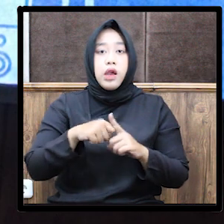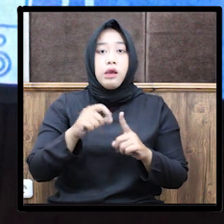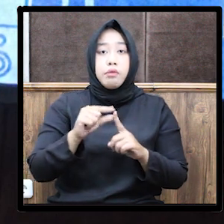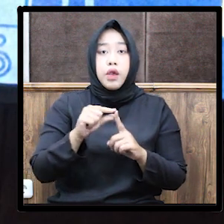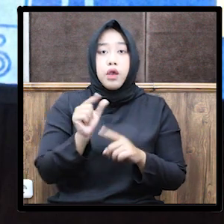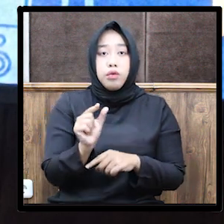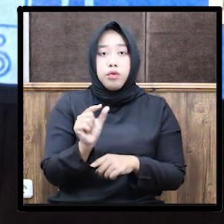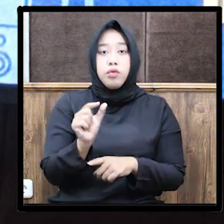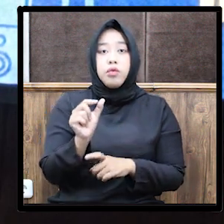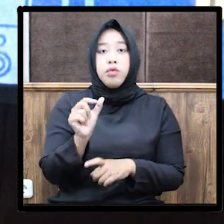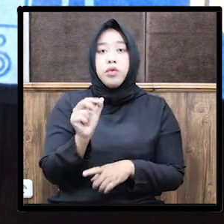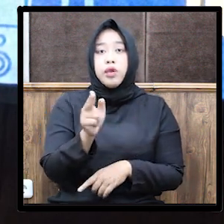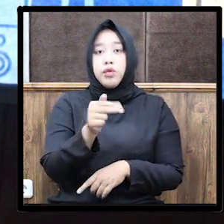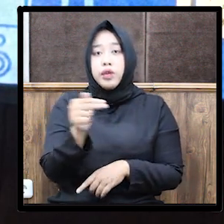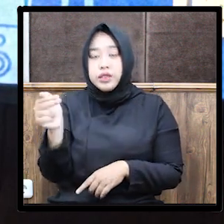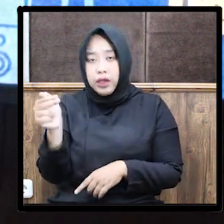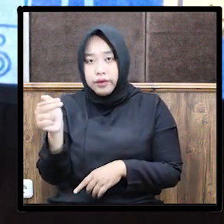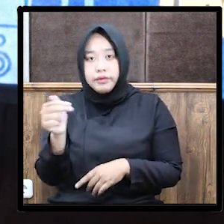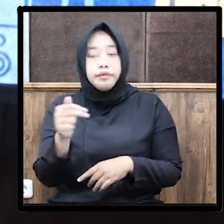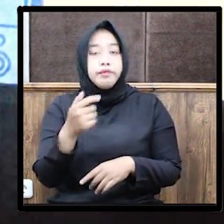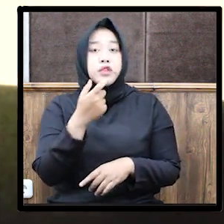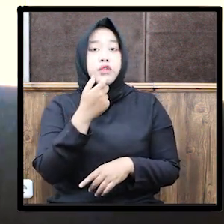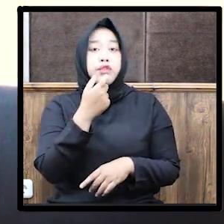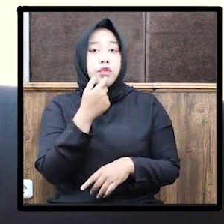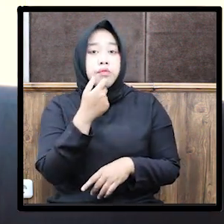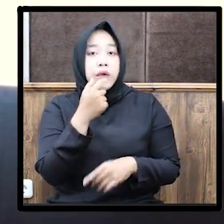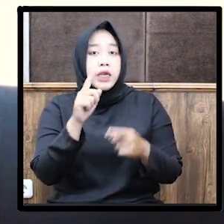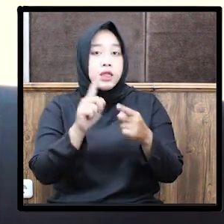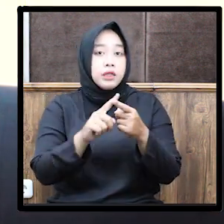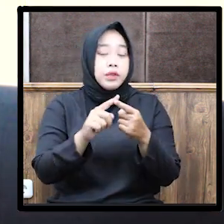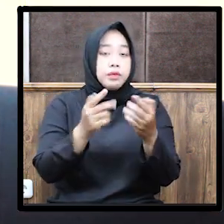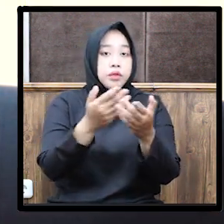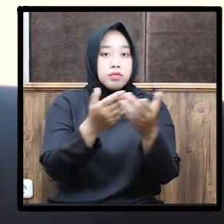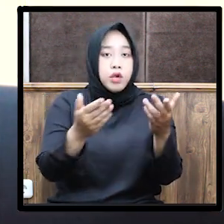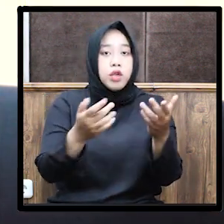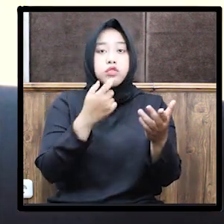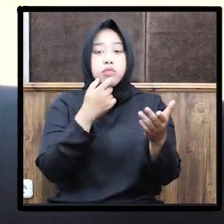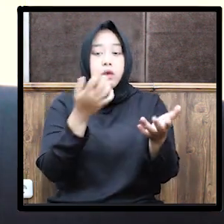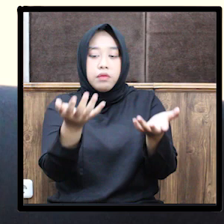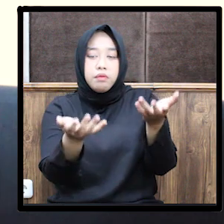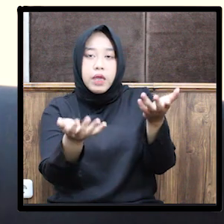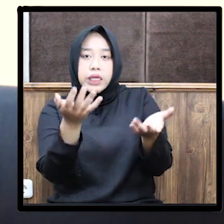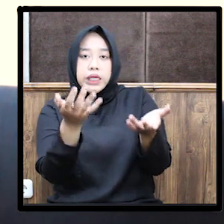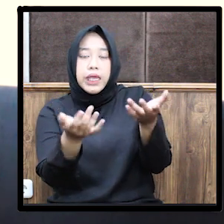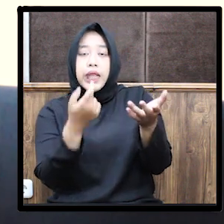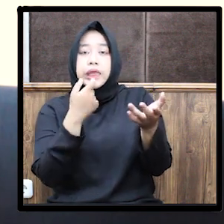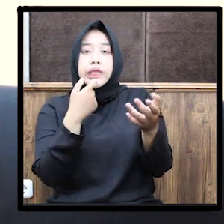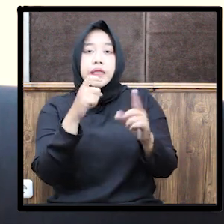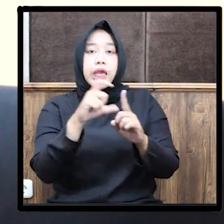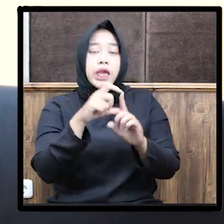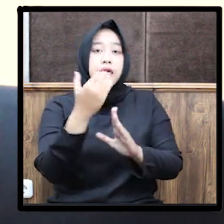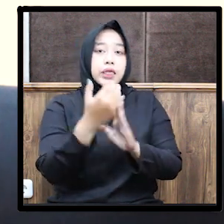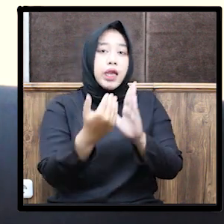banyak yang sudah lakukan, termasuk mulai dari KPU RI tentu saja. Kalau teman-teman membandingkan misalnya soal data